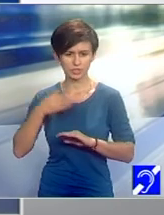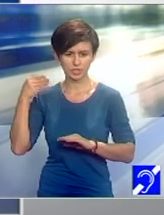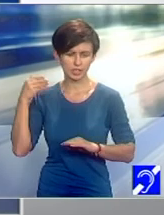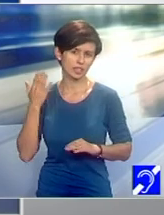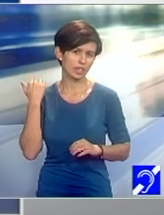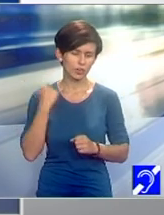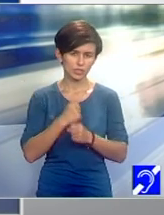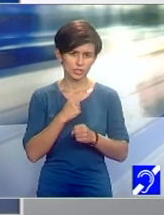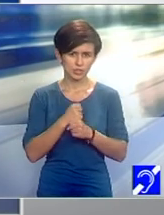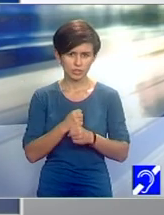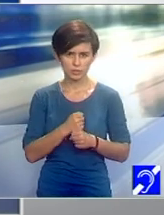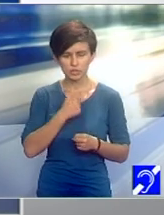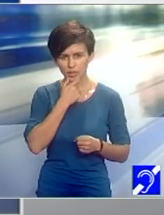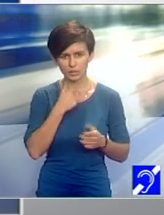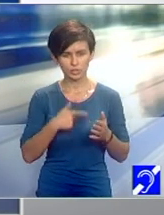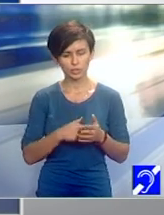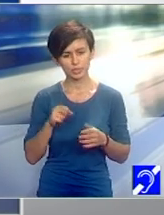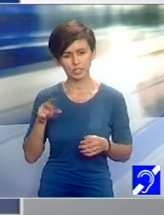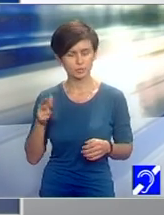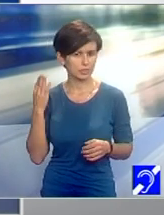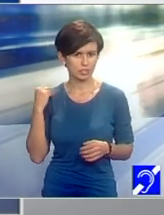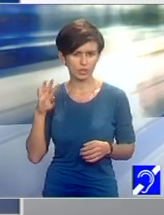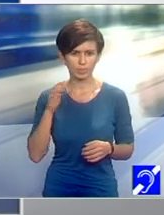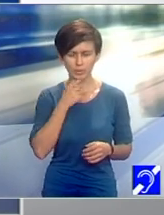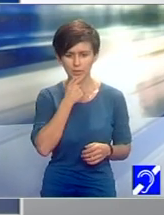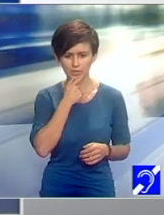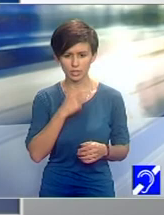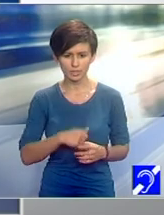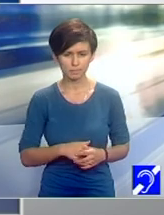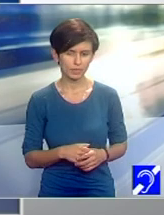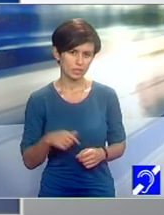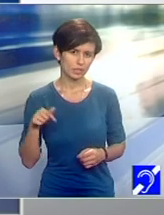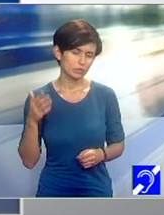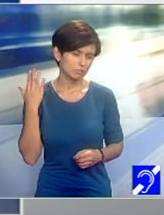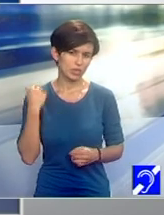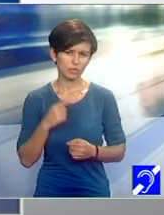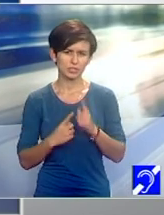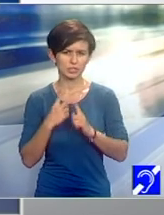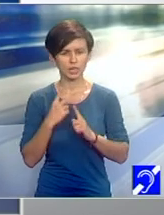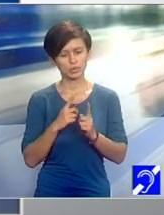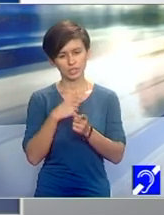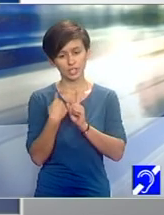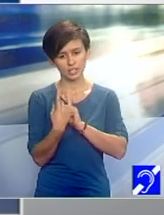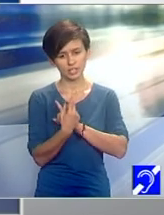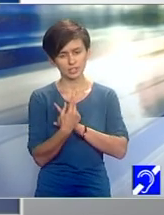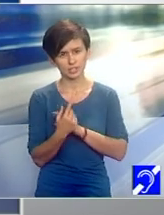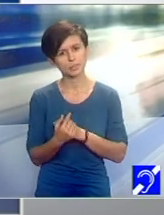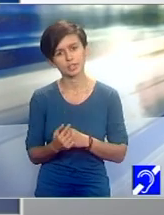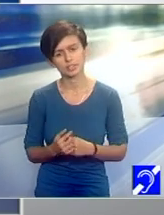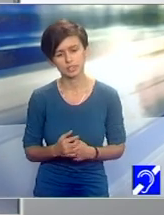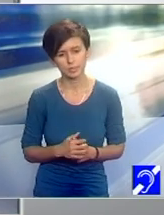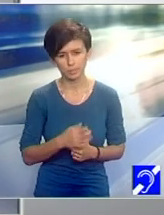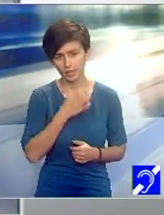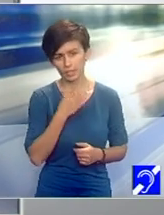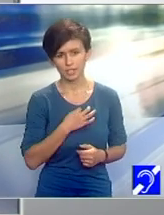fost realizat în anul 2013, acum 4 ani. De atunci au avut loc niște schimbări. Ne dai tu, te rog frumos, mai multe detalii.